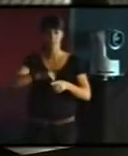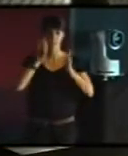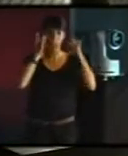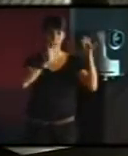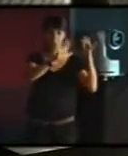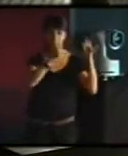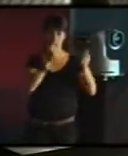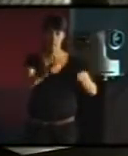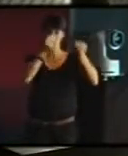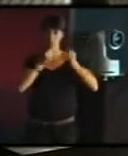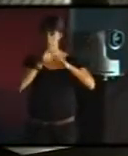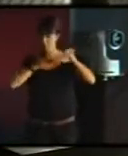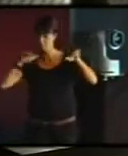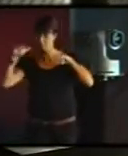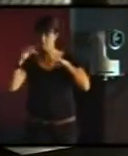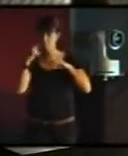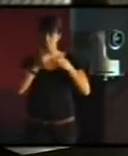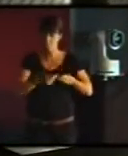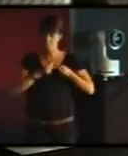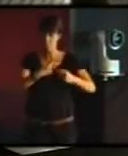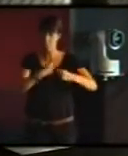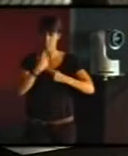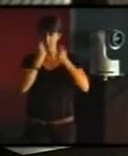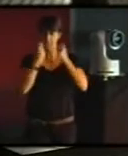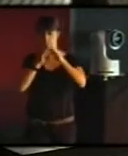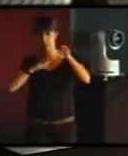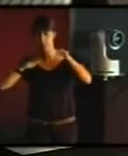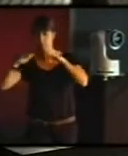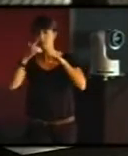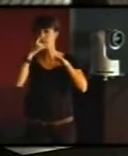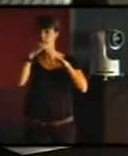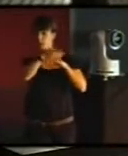et de flou, donc de créer une forme